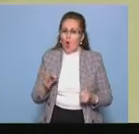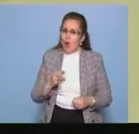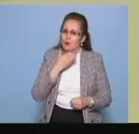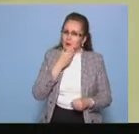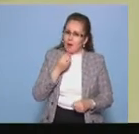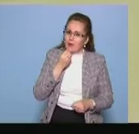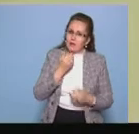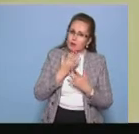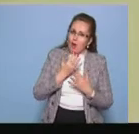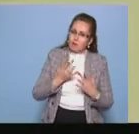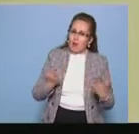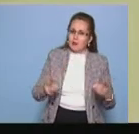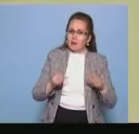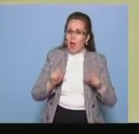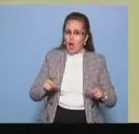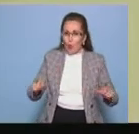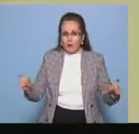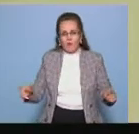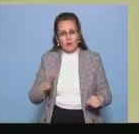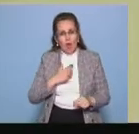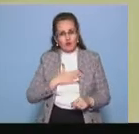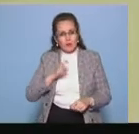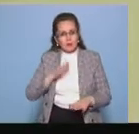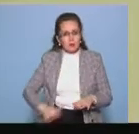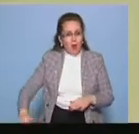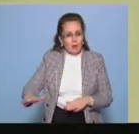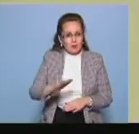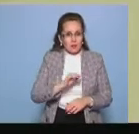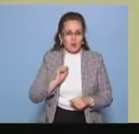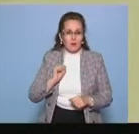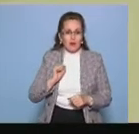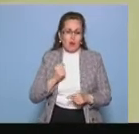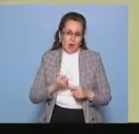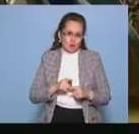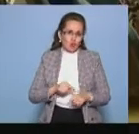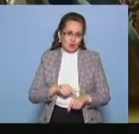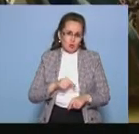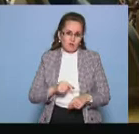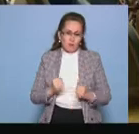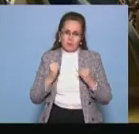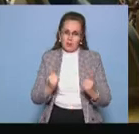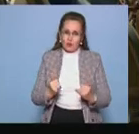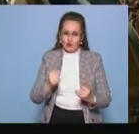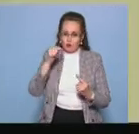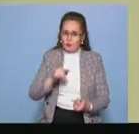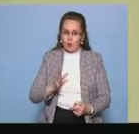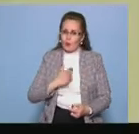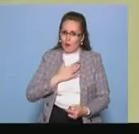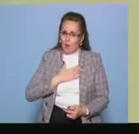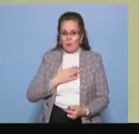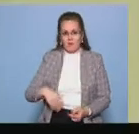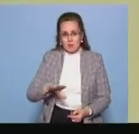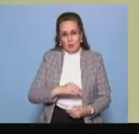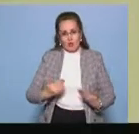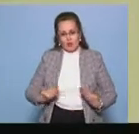и разнообразии народов нашей страны, это чувство присуще не только нам, а абсолютно всем. Живя бок